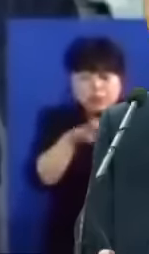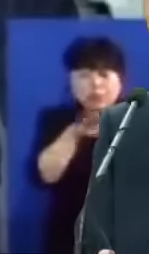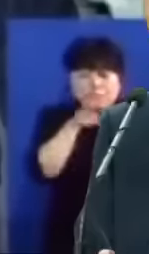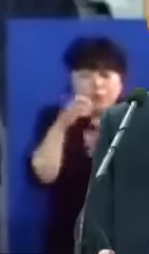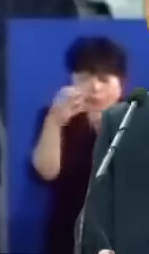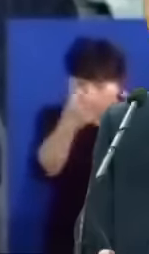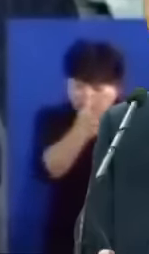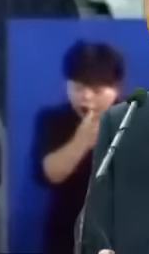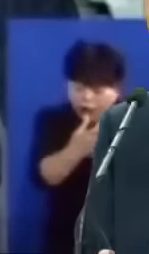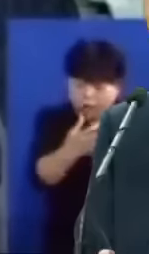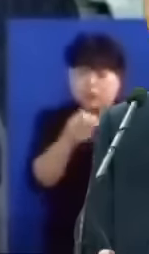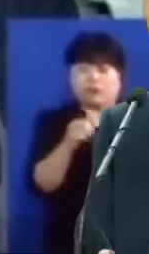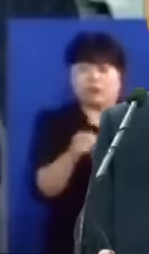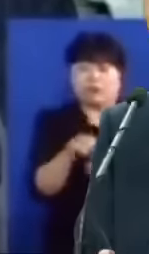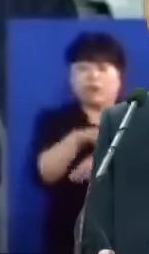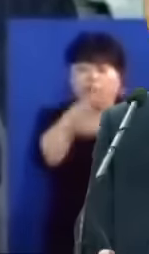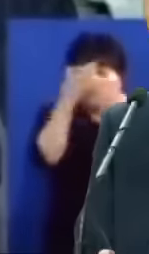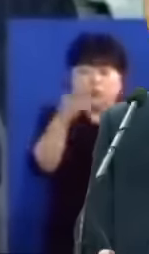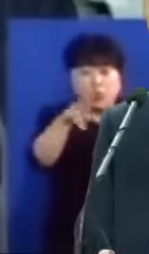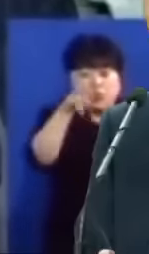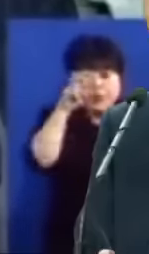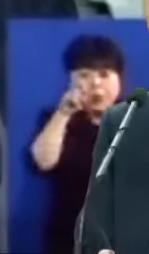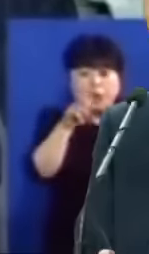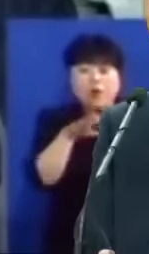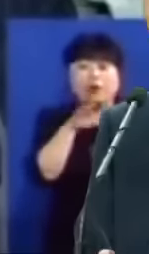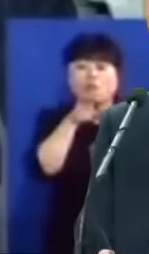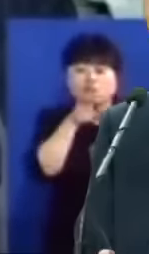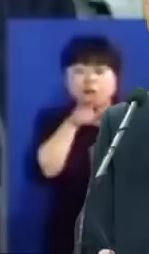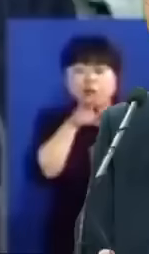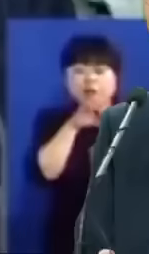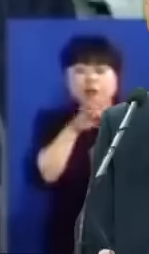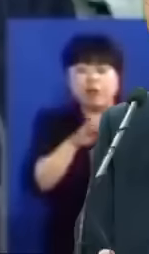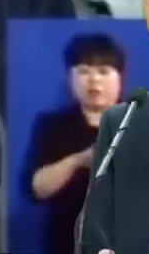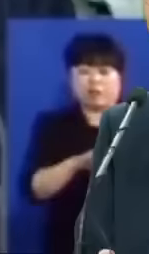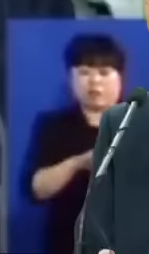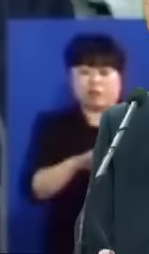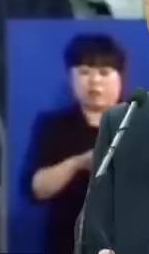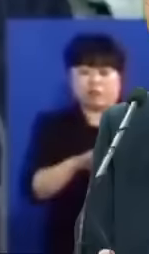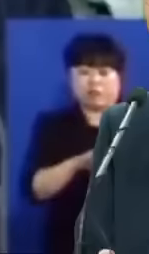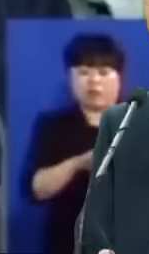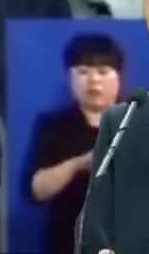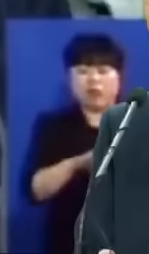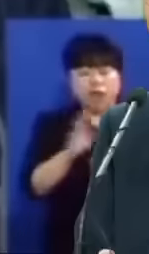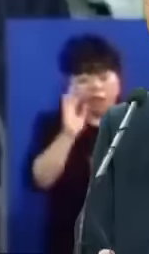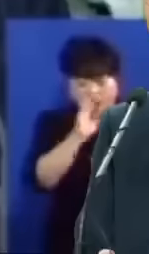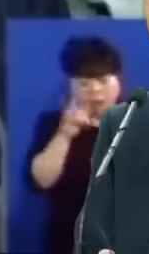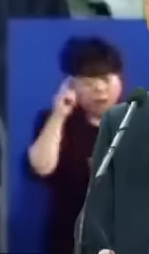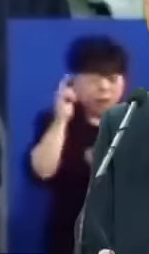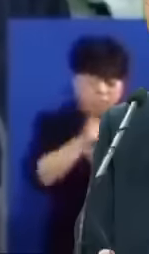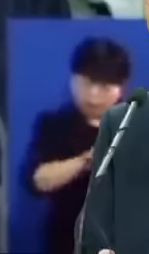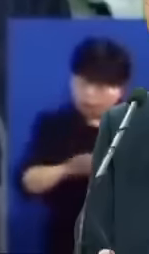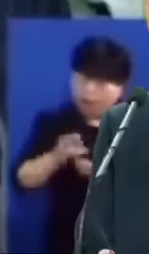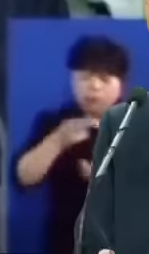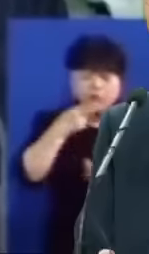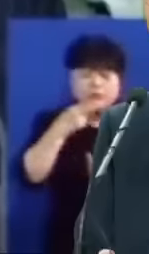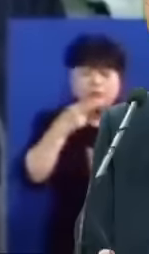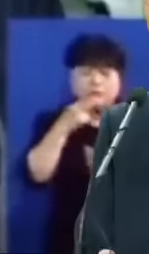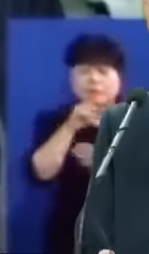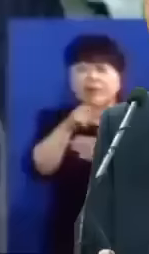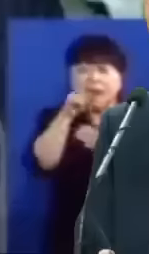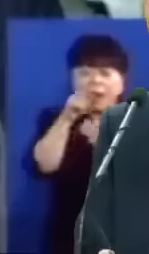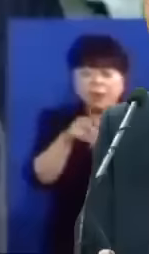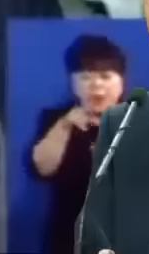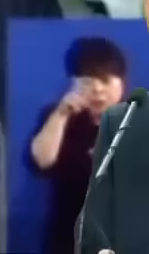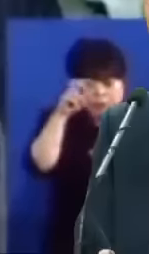원망이 꽉 들어차서 모든 것을 미움과 원한으로 보고 부정적으로 보면 절대로 평안이 없습니다.